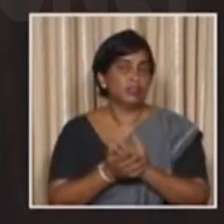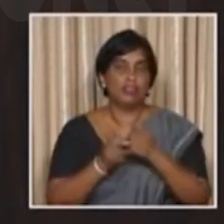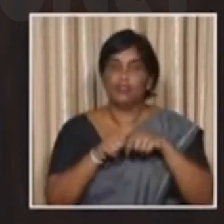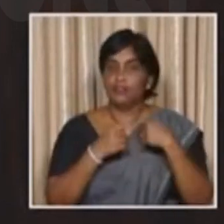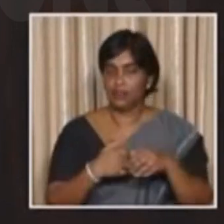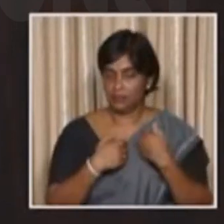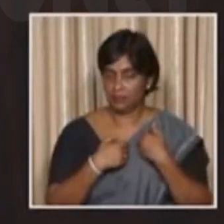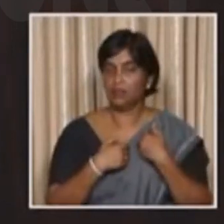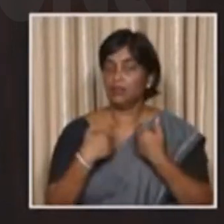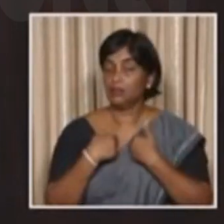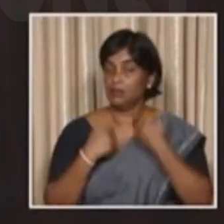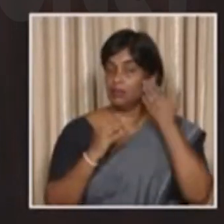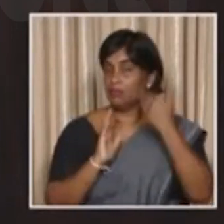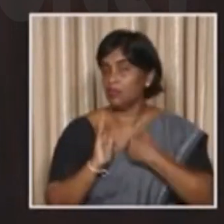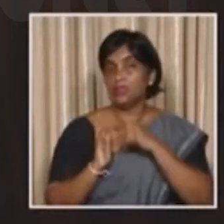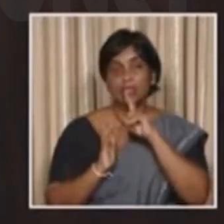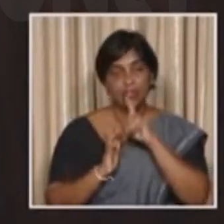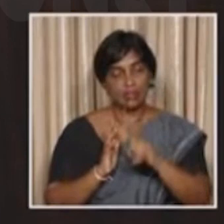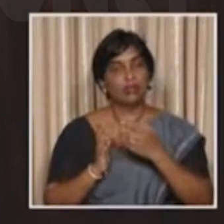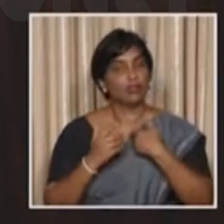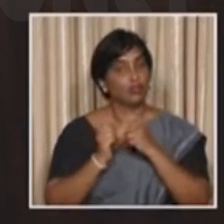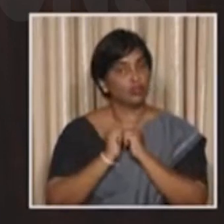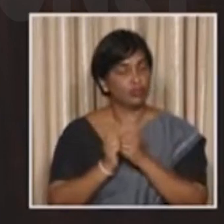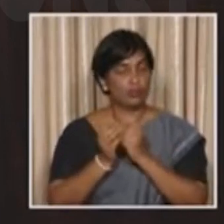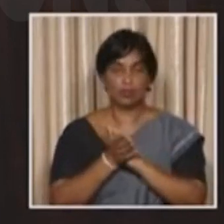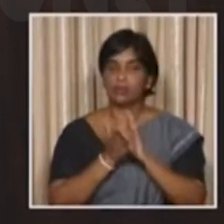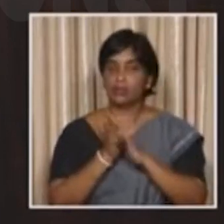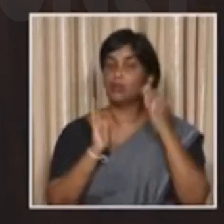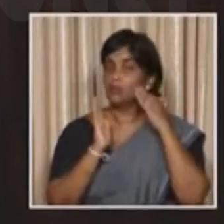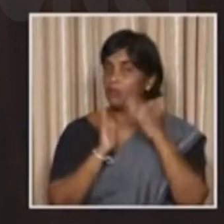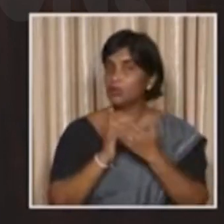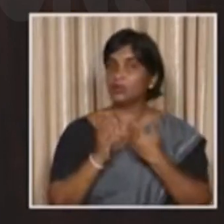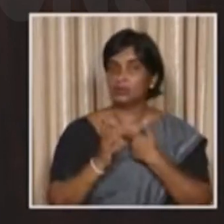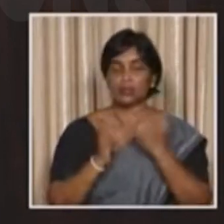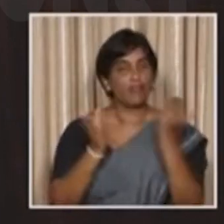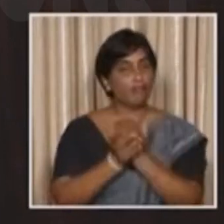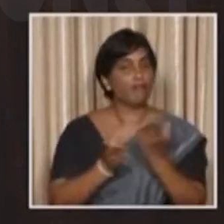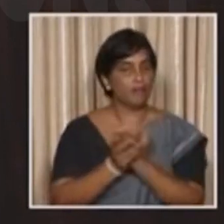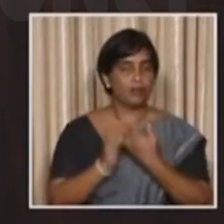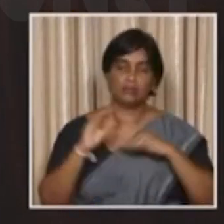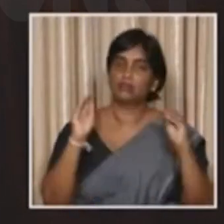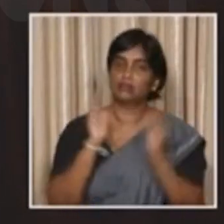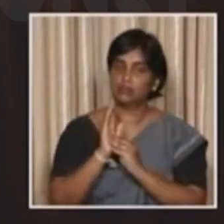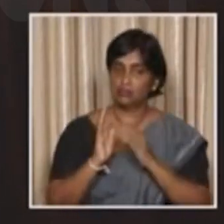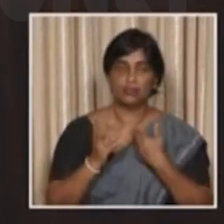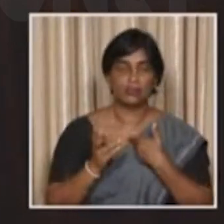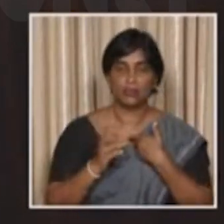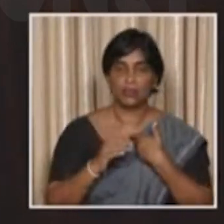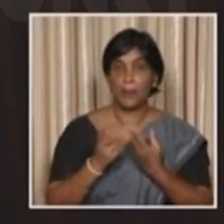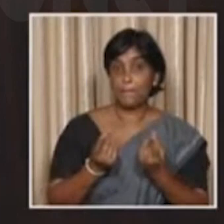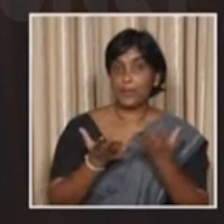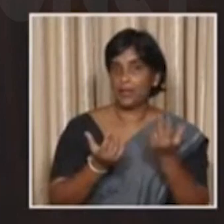වියදම් කරන්නේ අපි ගැන කියන්න තියෙන දේවල් සහ අපේ වෘත්තීය සේවාවන් පිළිබඳ අපේ ප්‍රොෆයිල් වල අපි අතුලත් කරලා තියෙනවා අපි ළඟ පිනට